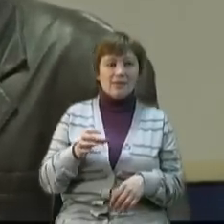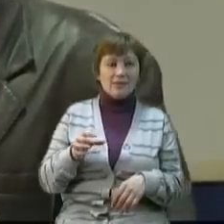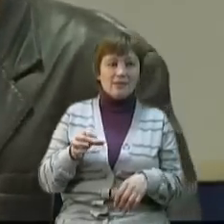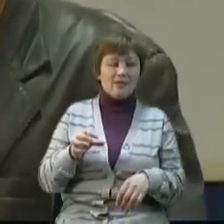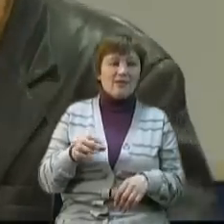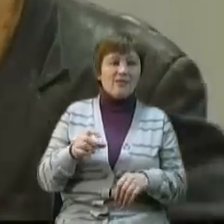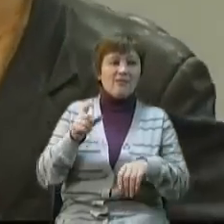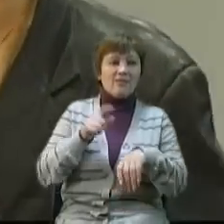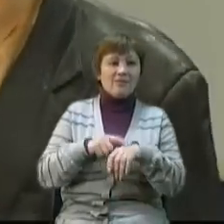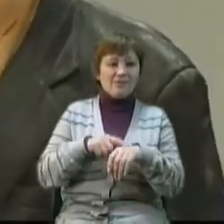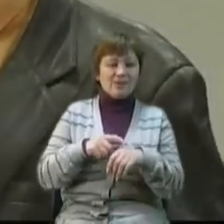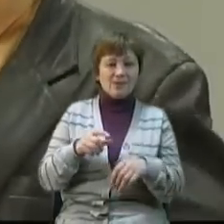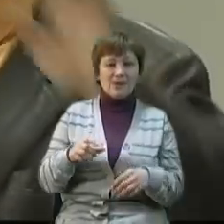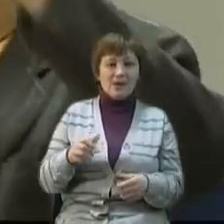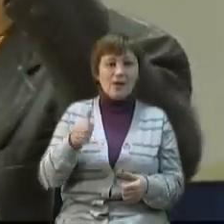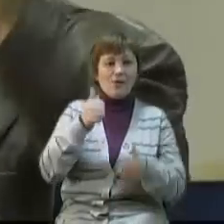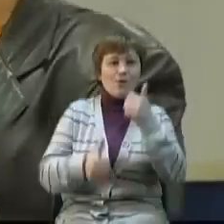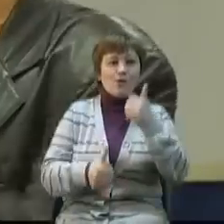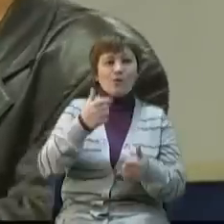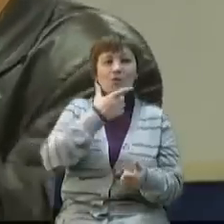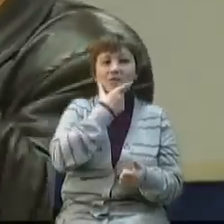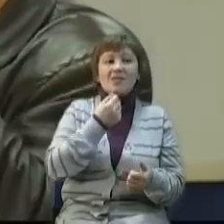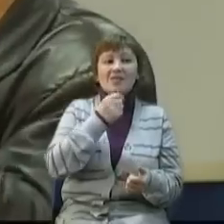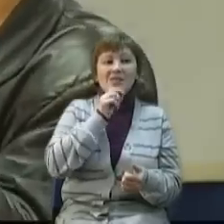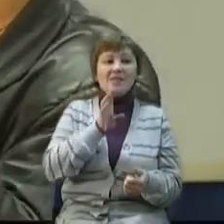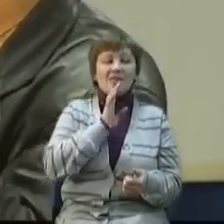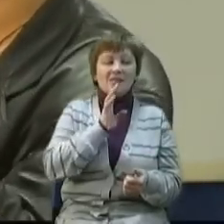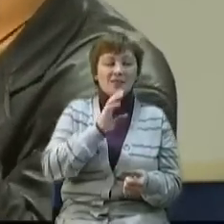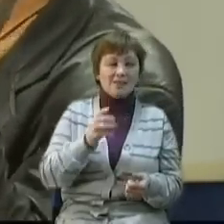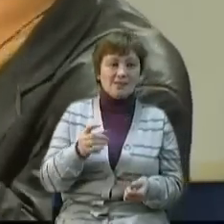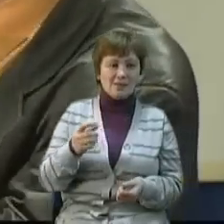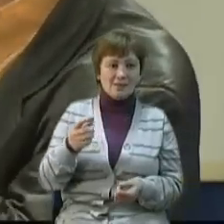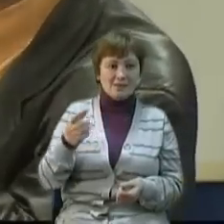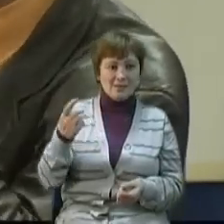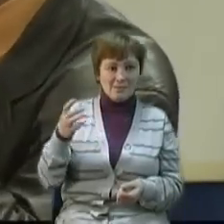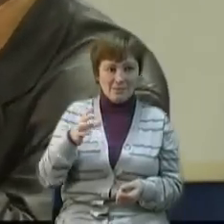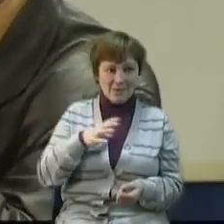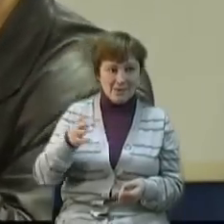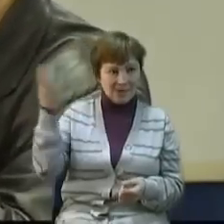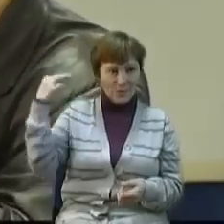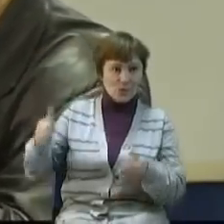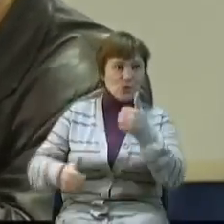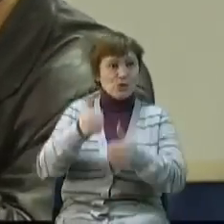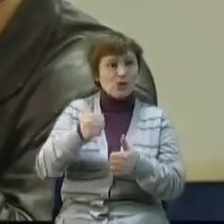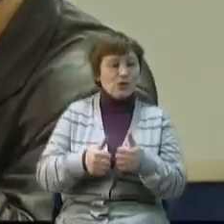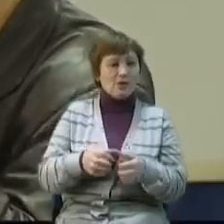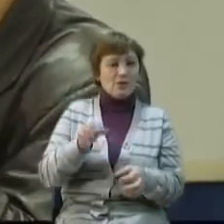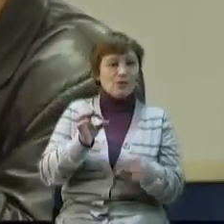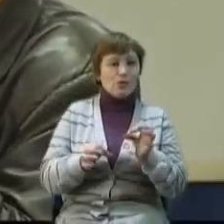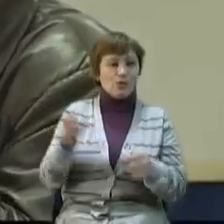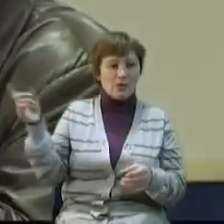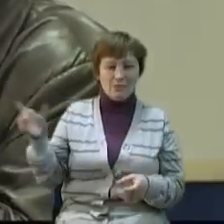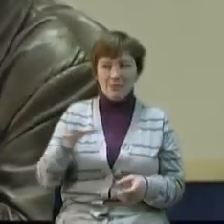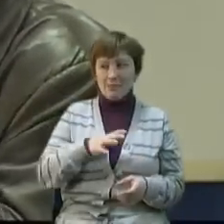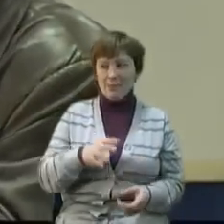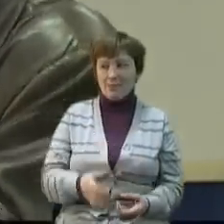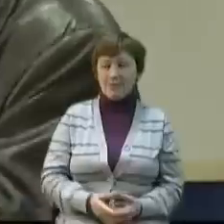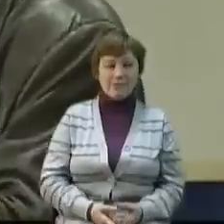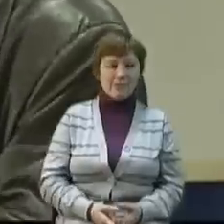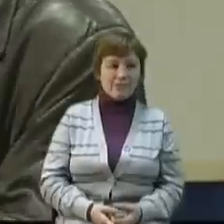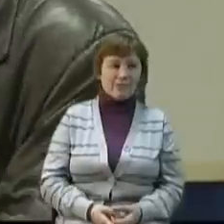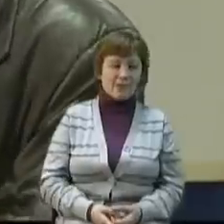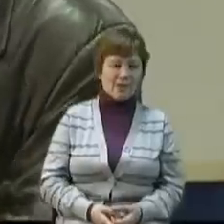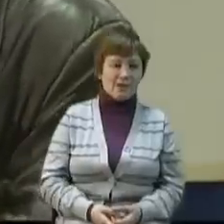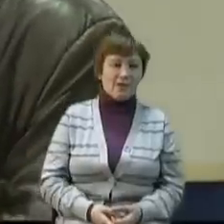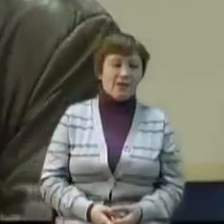конкурс красоты. И так немножко про меня где-то услышали, какие-то у меня группа тут была, Сенат. Ходил